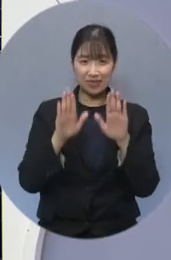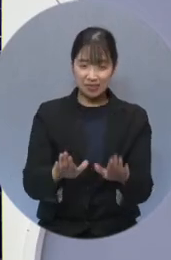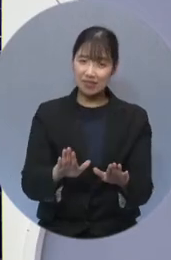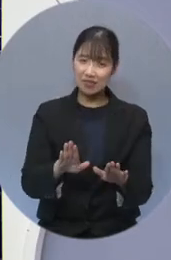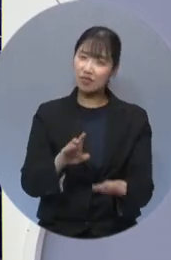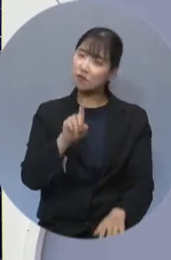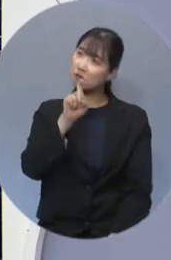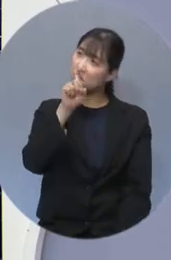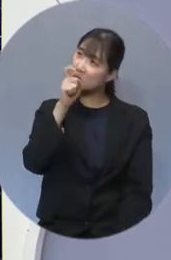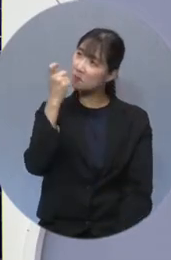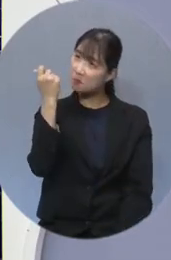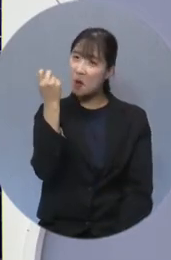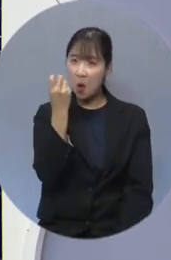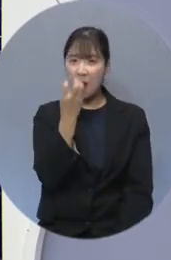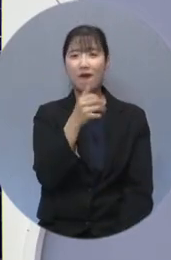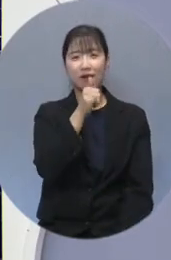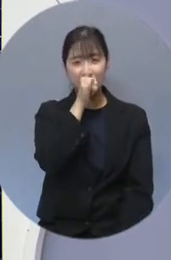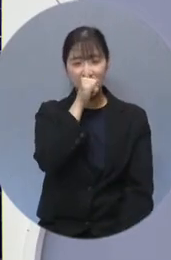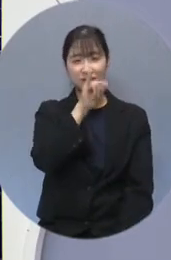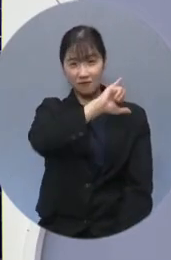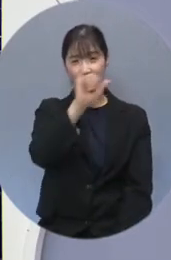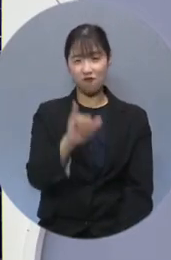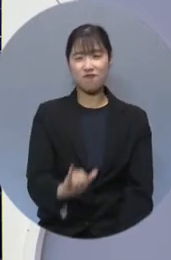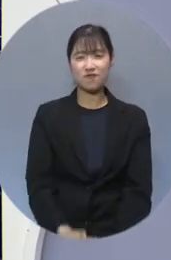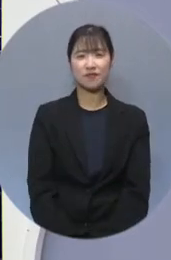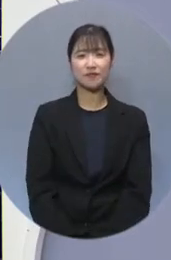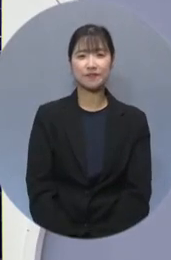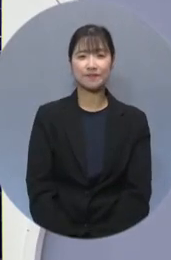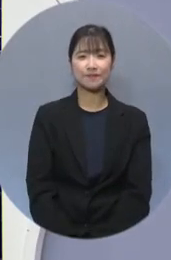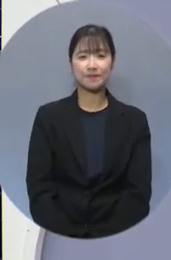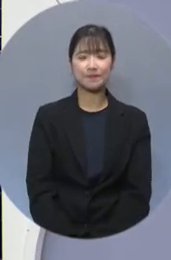도시가 이제 지정이 됐고요. 전국적으로.